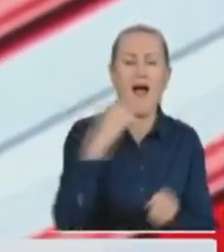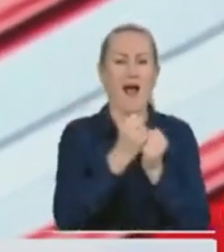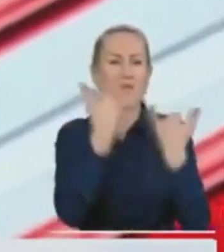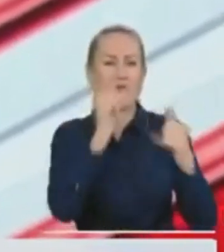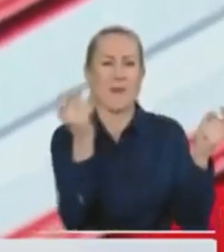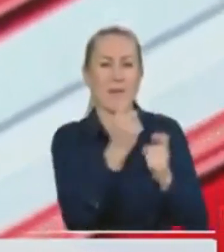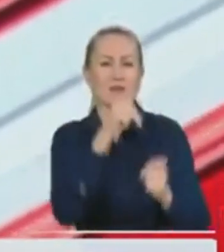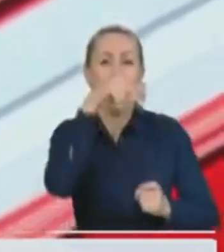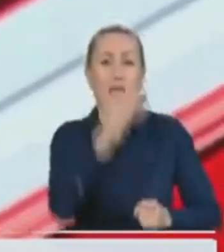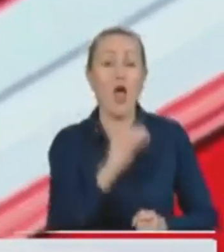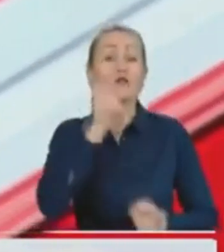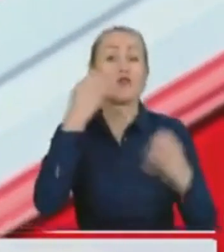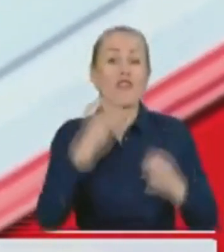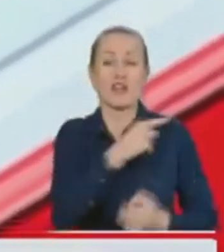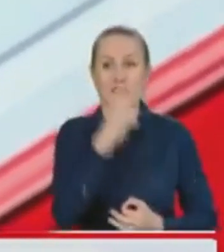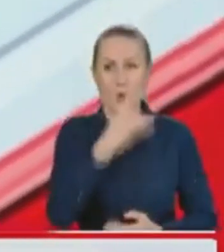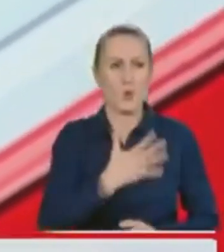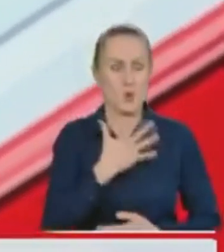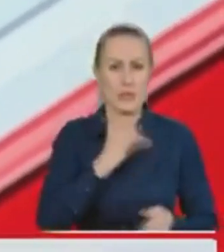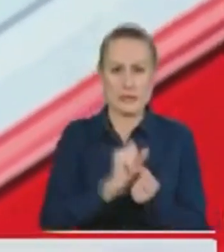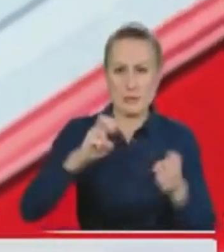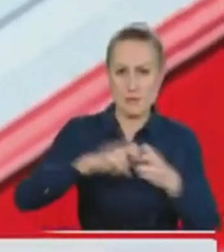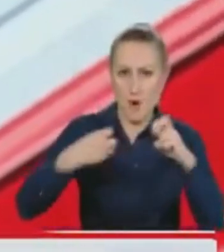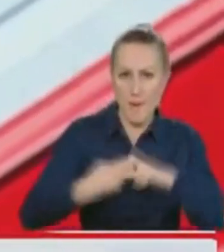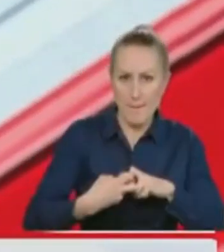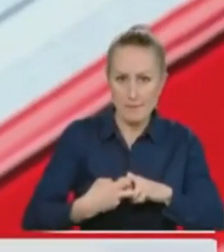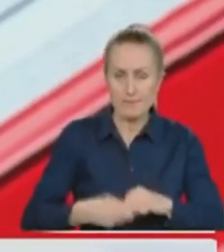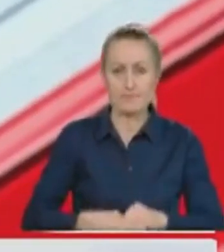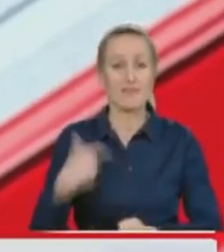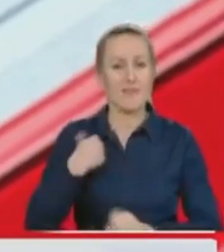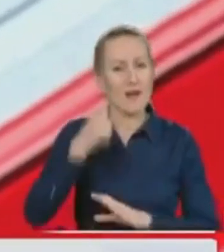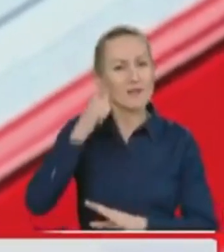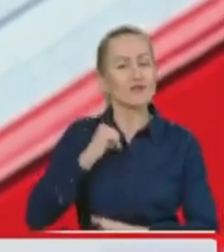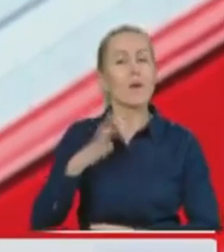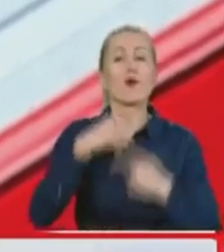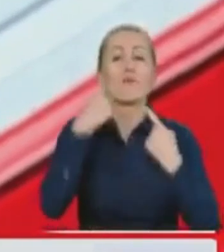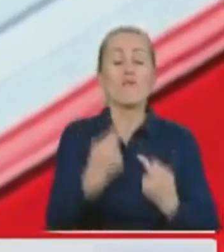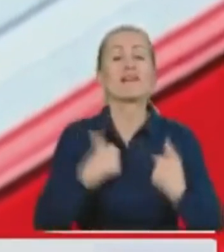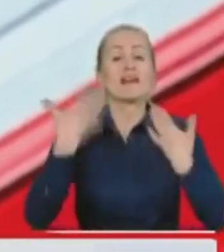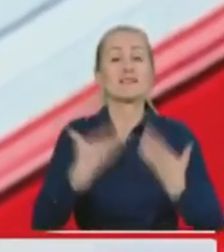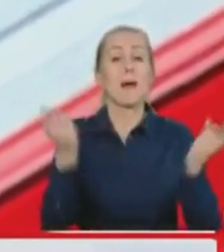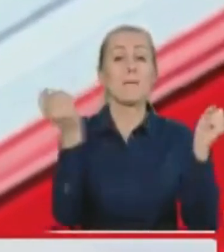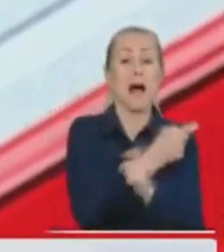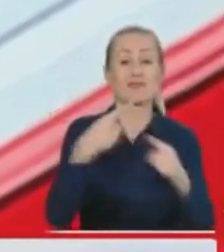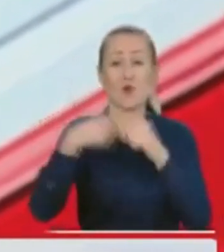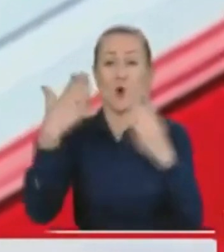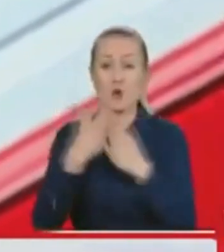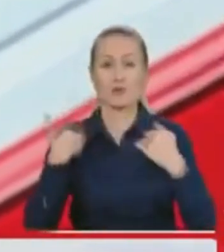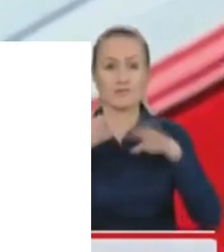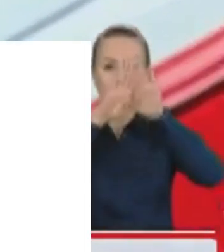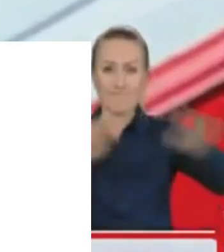зараз починають відчувати проблеми. Я пообіцяв, що в рамках поділу церкви від держави я вишлю